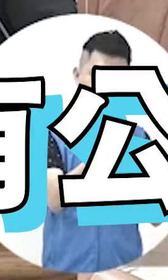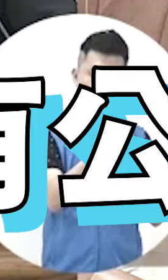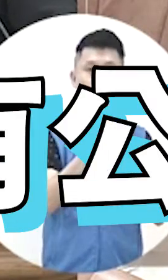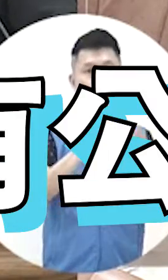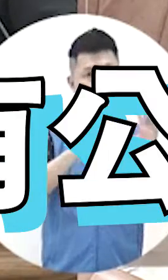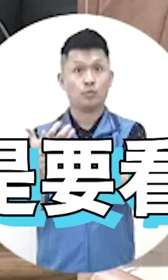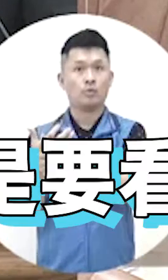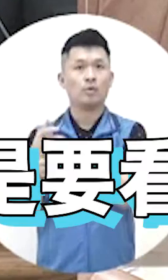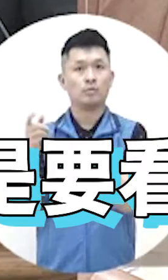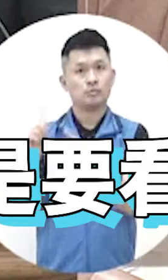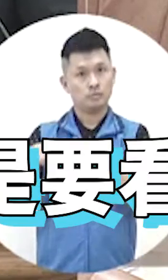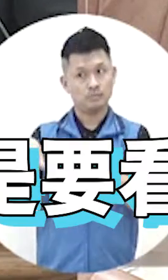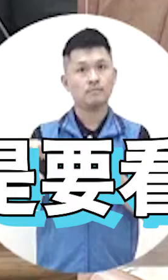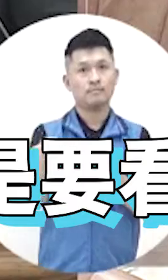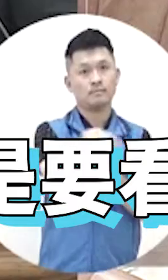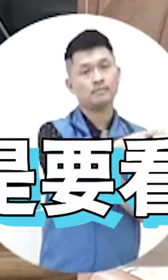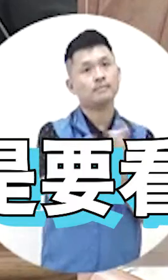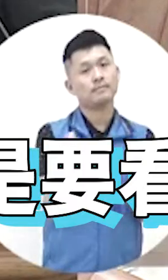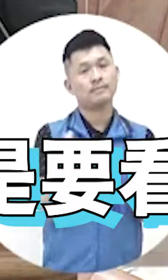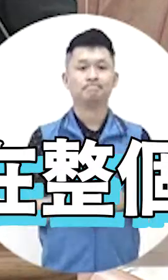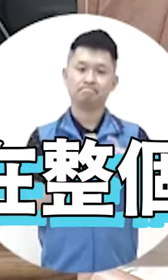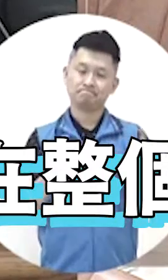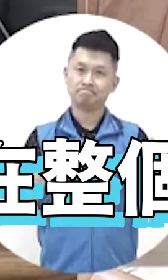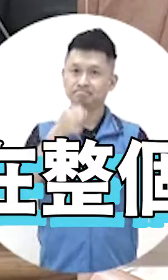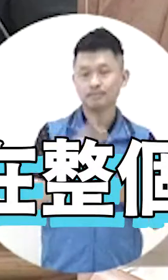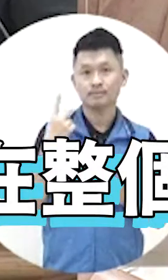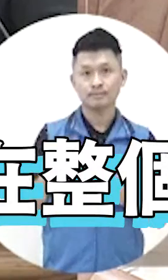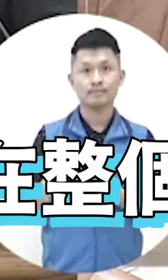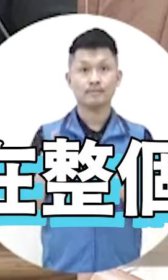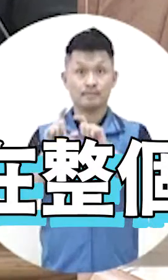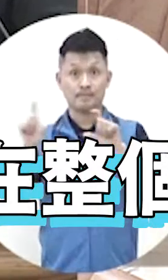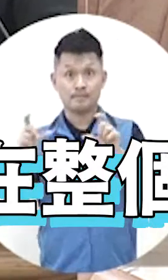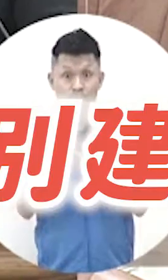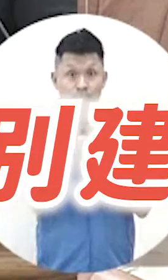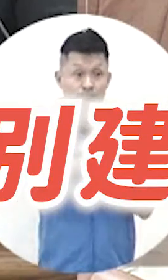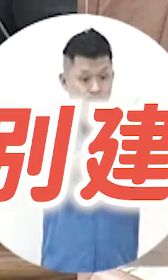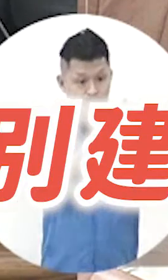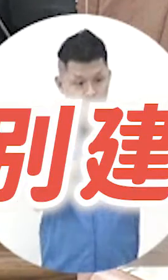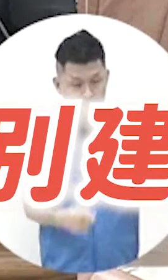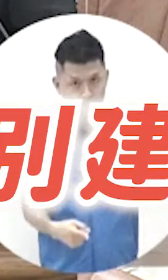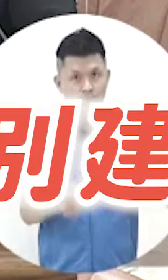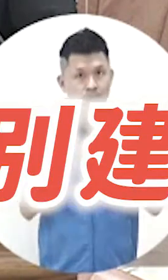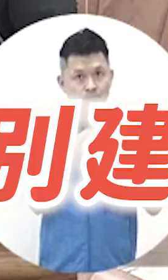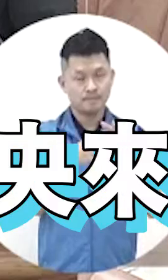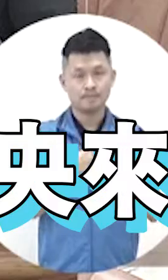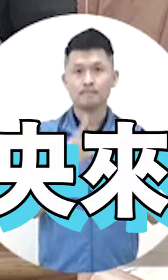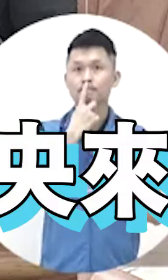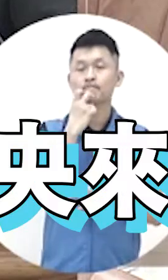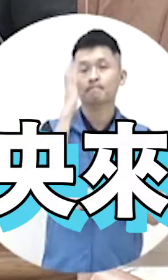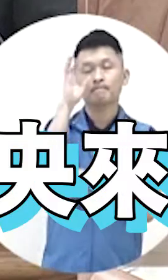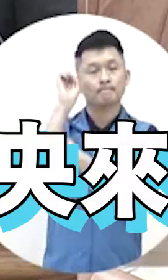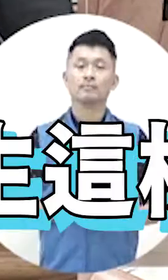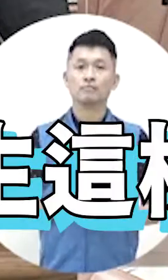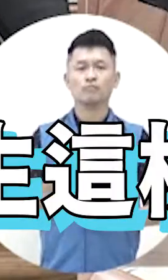还有公托，公托 这个部分就是要看疫苗够不够了，也要看疫苗在整个施打的方向，所以我都特别建议给中央了，那由中